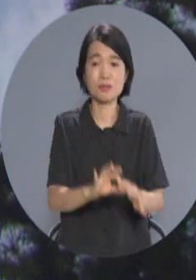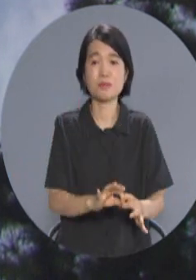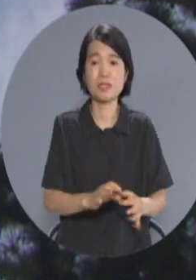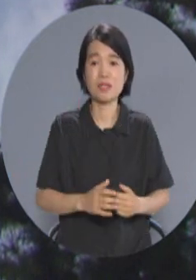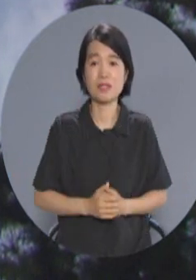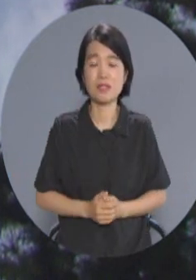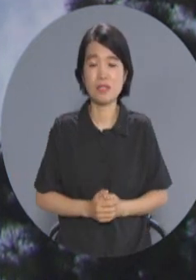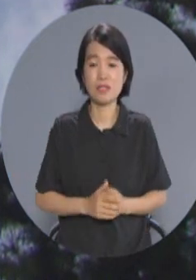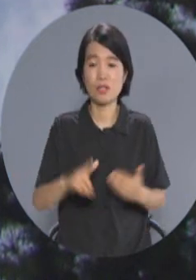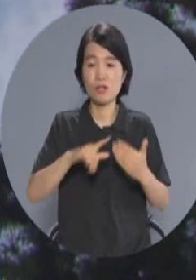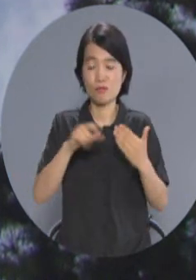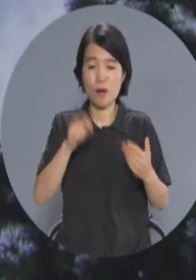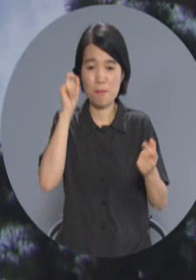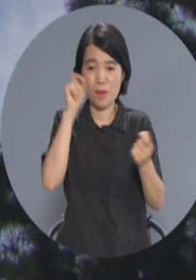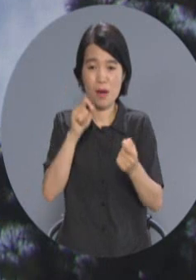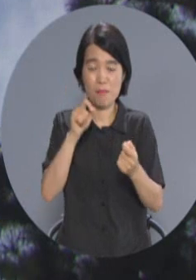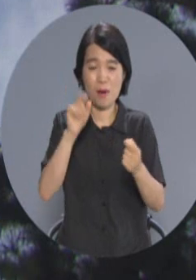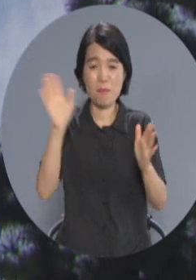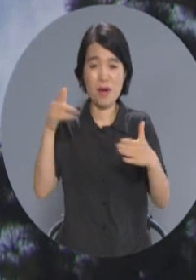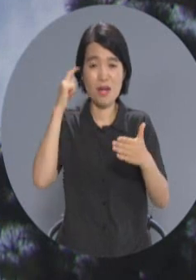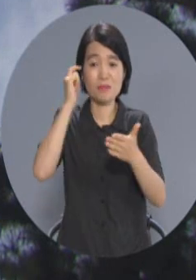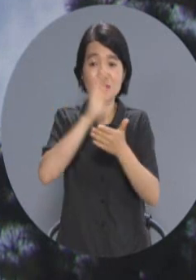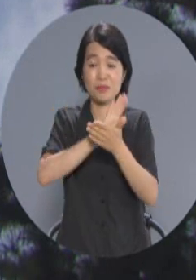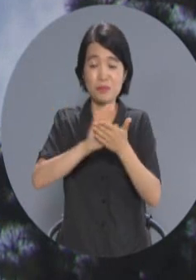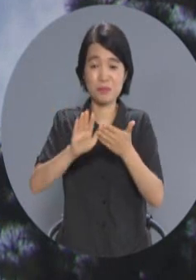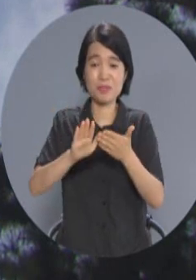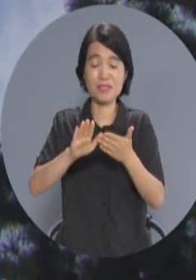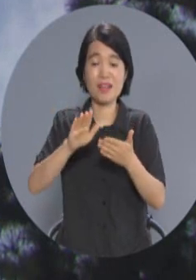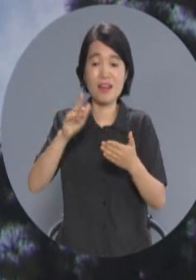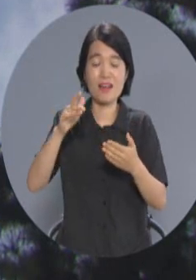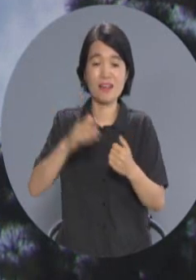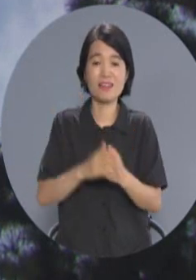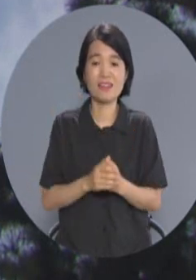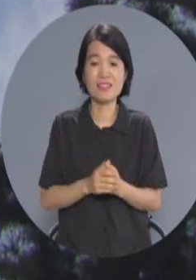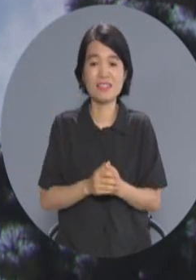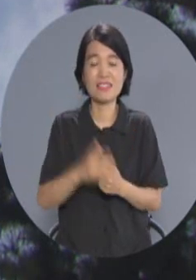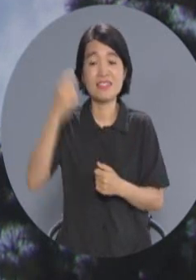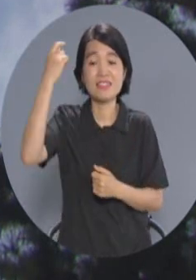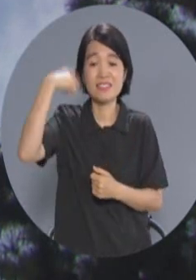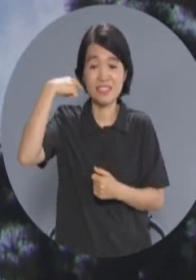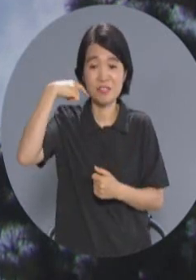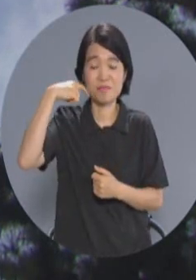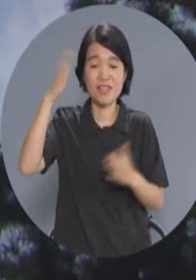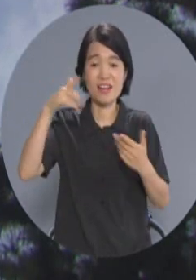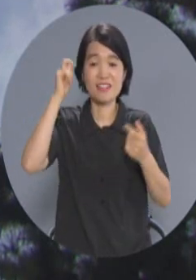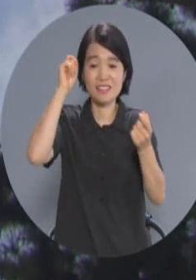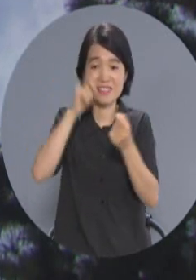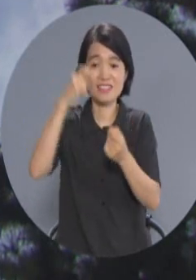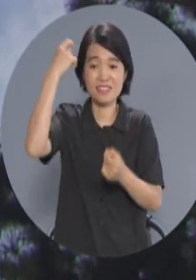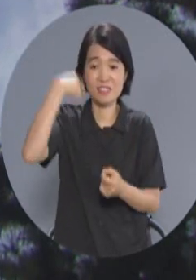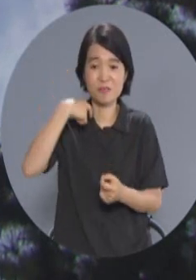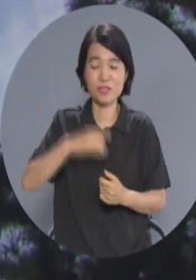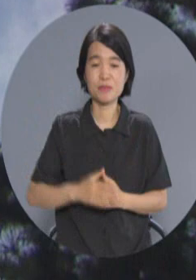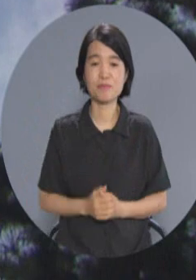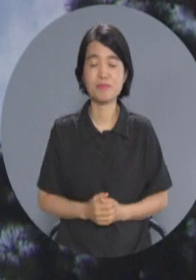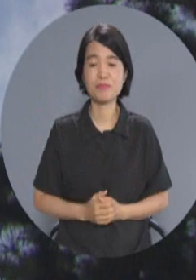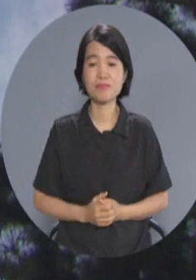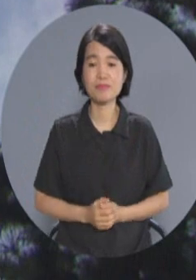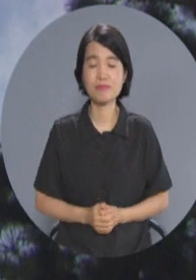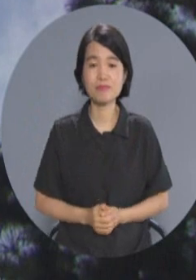9월을 앞두고 선선해진 날씨에 조금씩 다가오는 가을을 느낄 수 있겠습니다 지금까지 ai